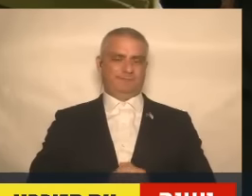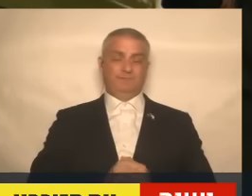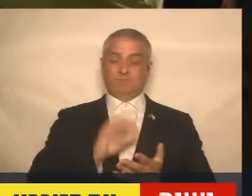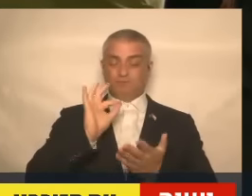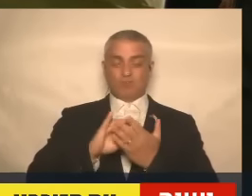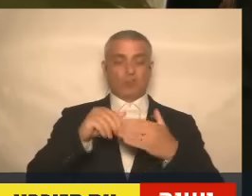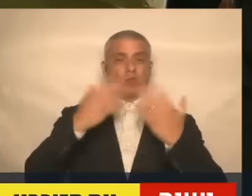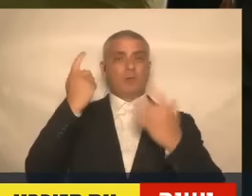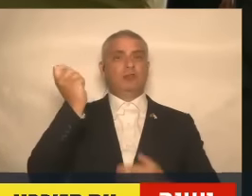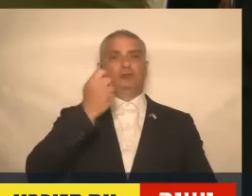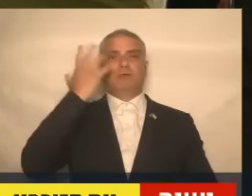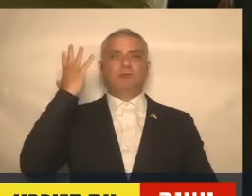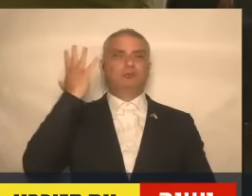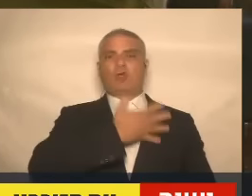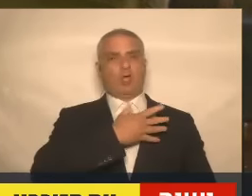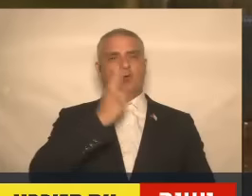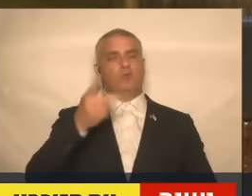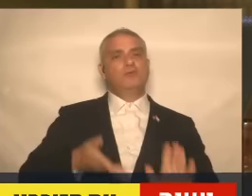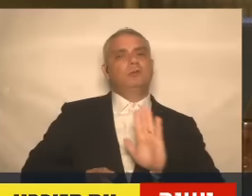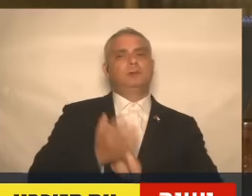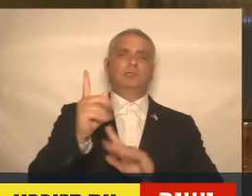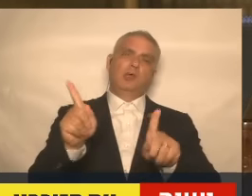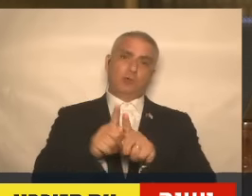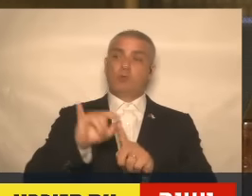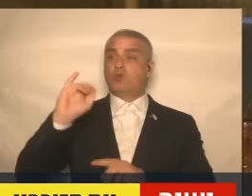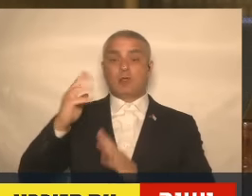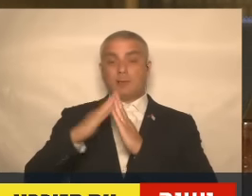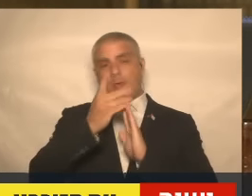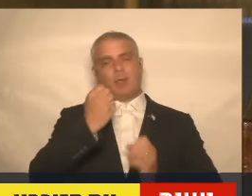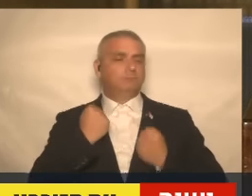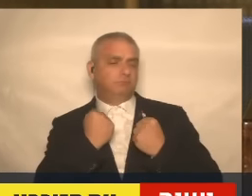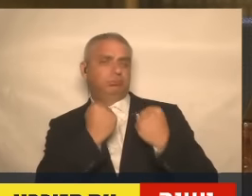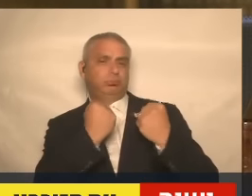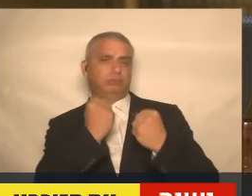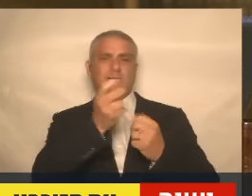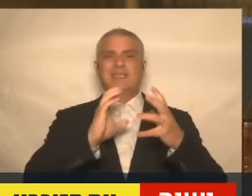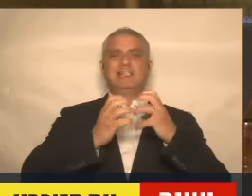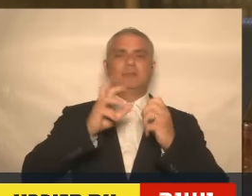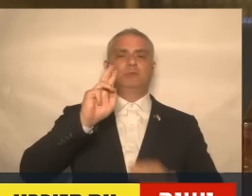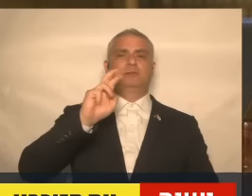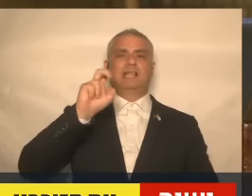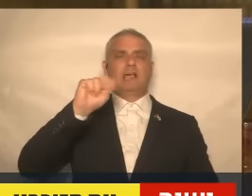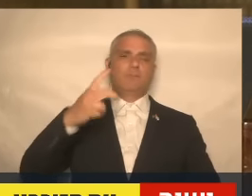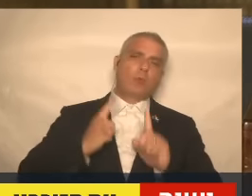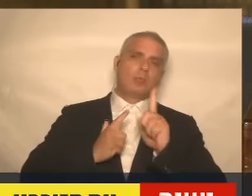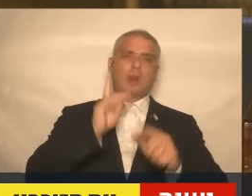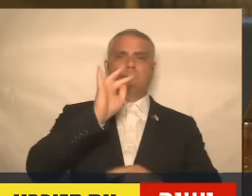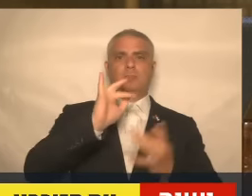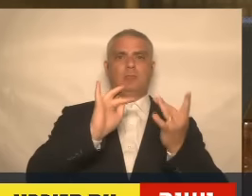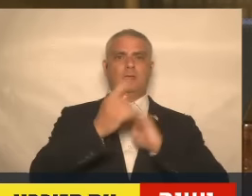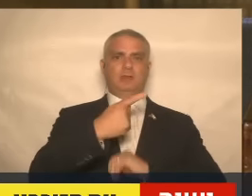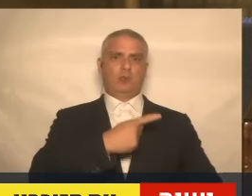באותו בוקר שבת שחור, הוא יצא כמו יוני מביתו ודהר לקיבוץ רעים. הוא נלחם נגד